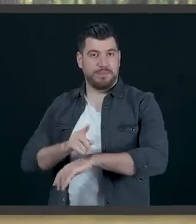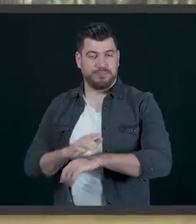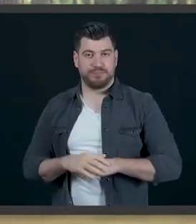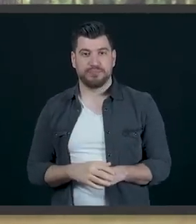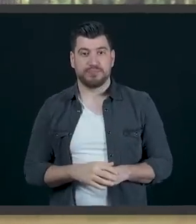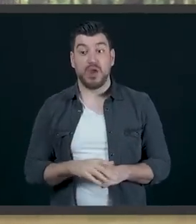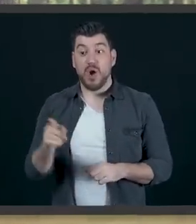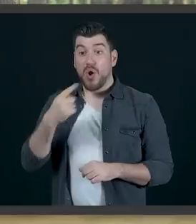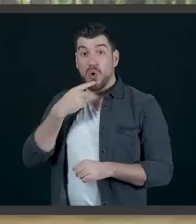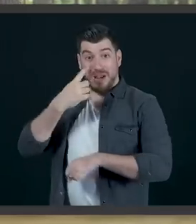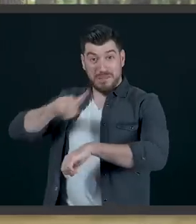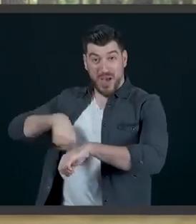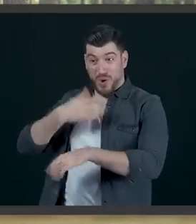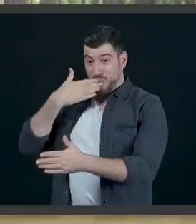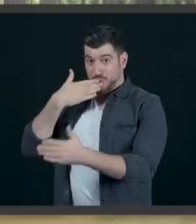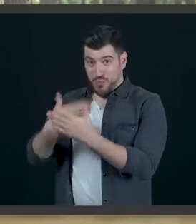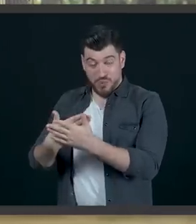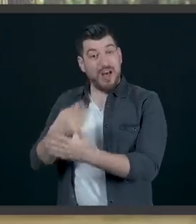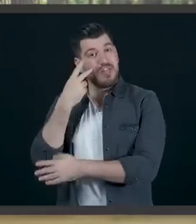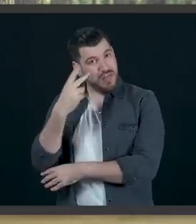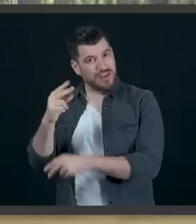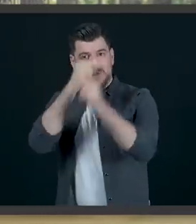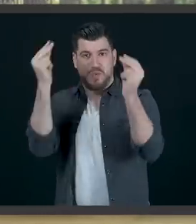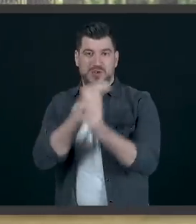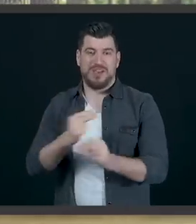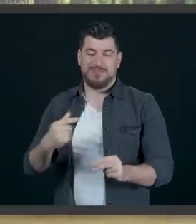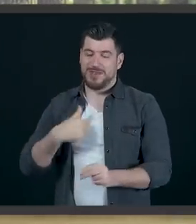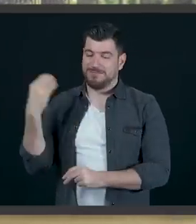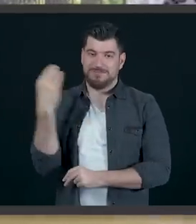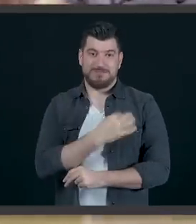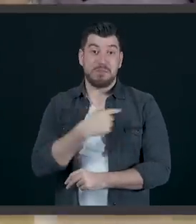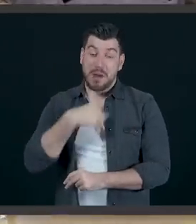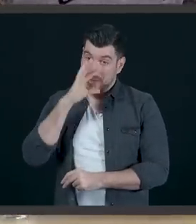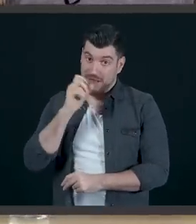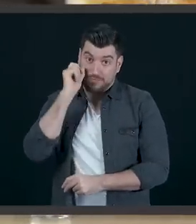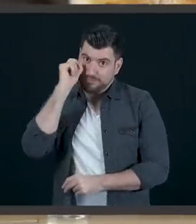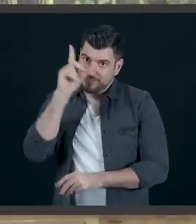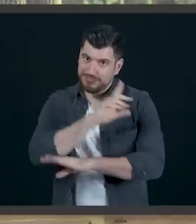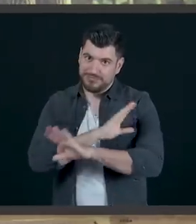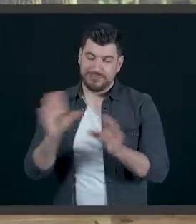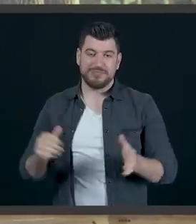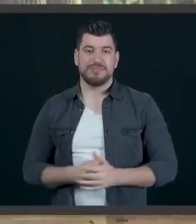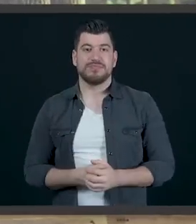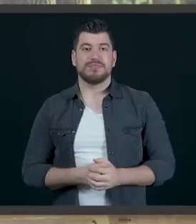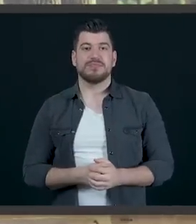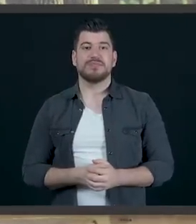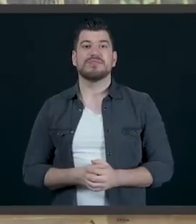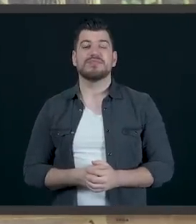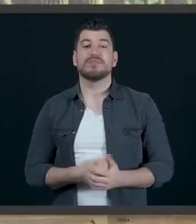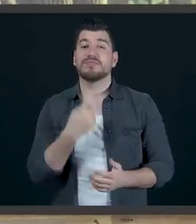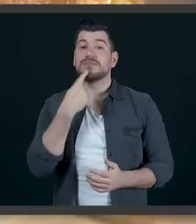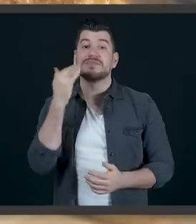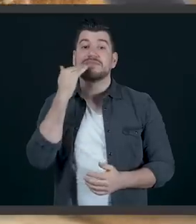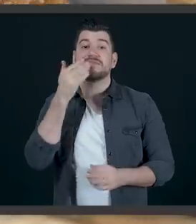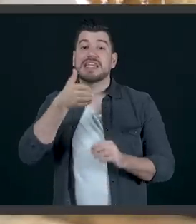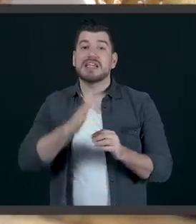Τώρα, με το που την ψήσω σε μία ώρα, θα δείτε τι έχουμε κάνει και θα δείτε πώς θα βγει. Και δεν θα πιστεύετε στα μάτια σας. Η μπουγάτσα μας είναι